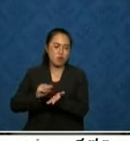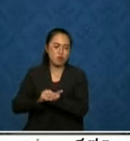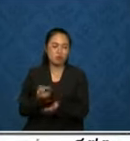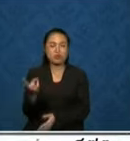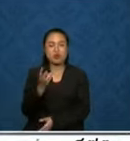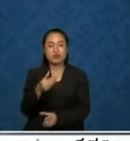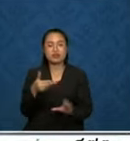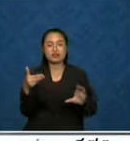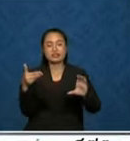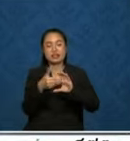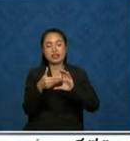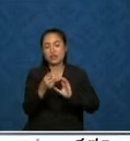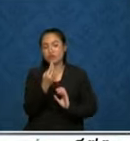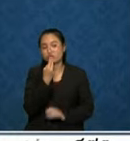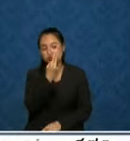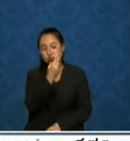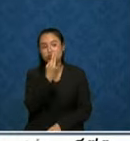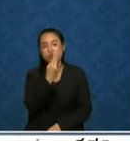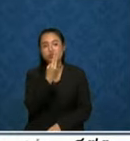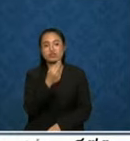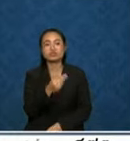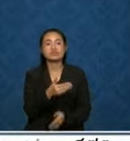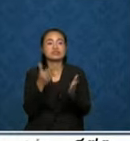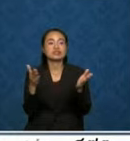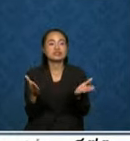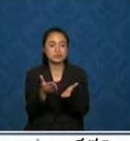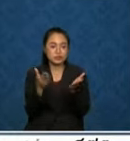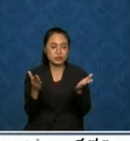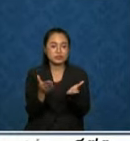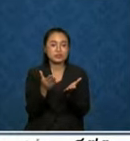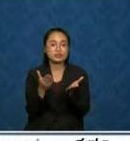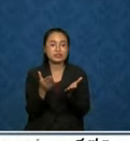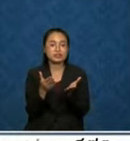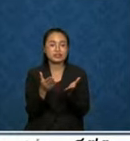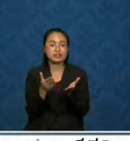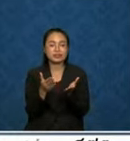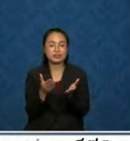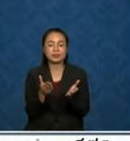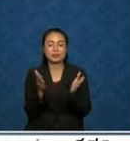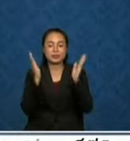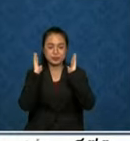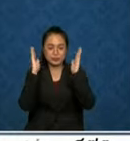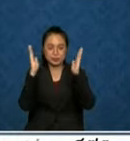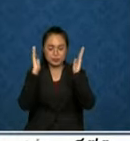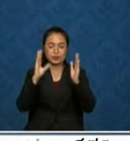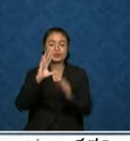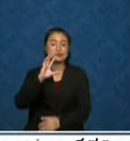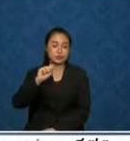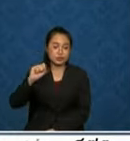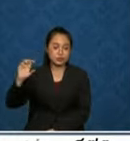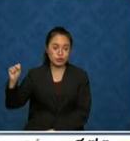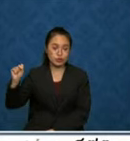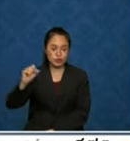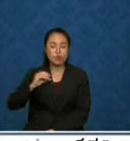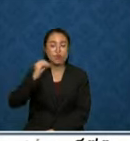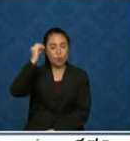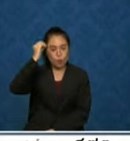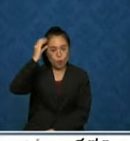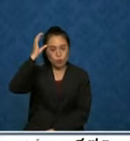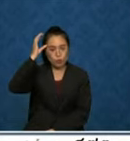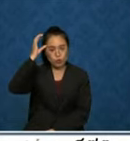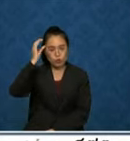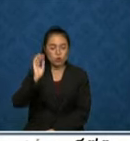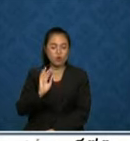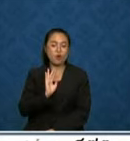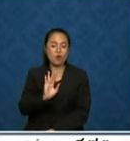าถัดไปค่ะดิฉันขอสนับสนุนนะคะการอภิปรายของสส.ปรมีว่าการให้ความรู้ทางการเงินกับเด็กๆของเราเนี่ยเป็นเรื่องจำเป็นม